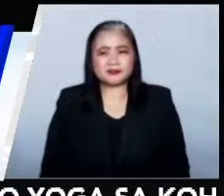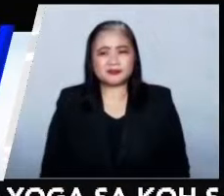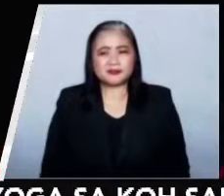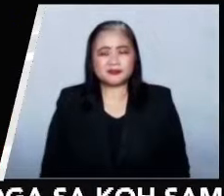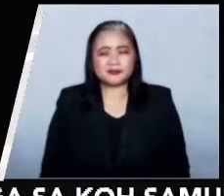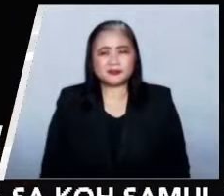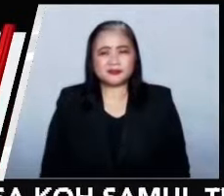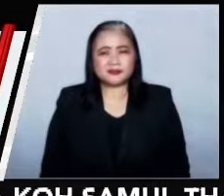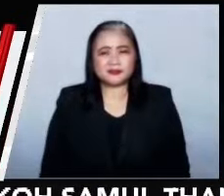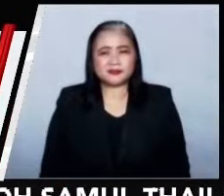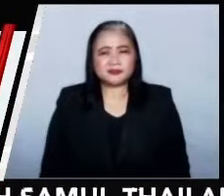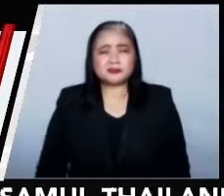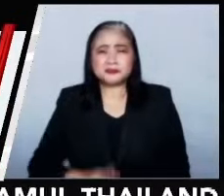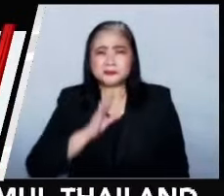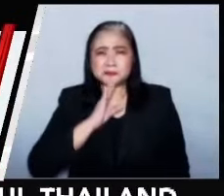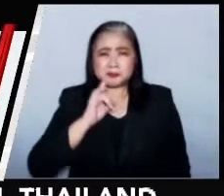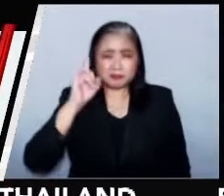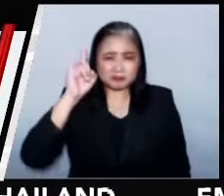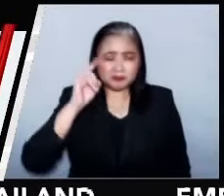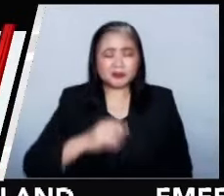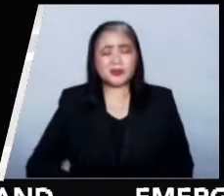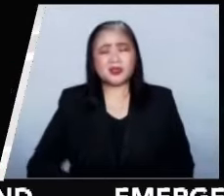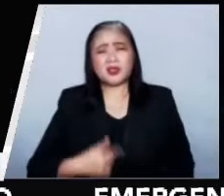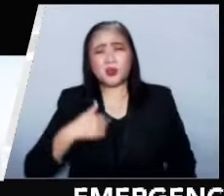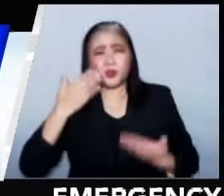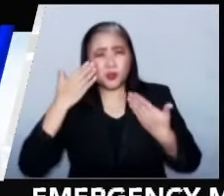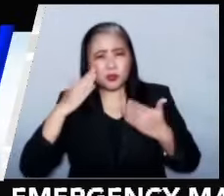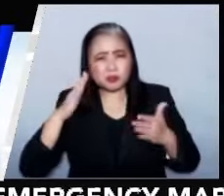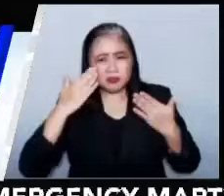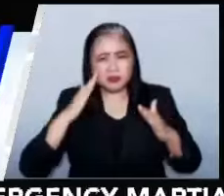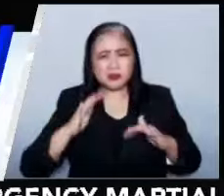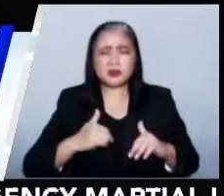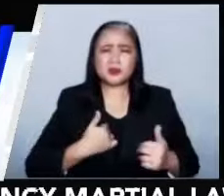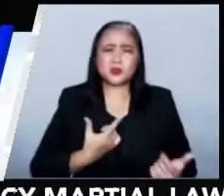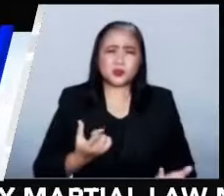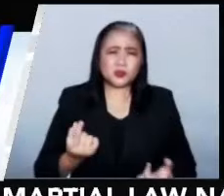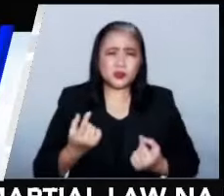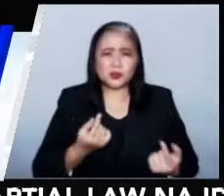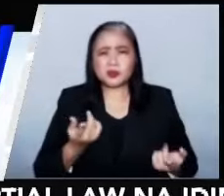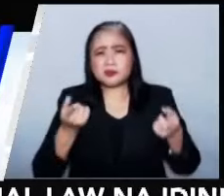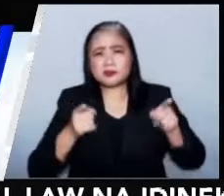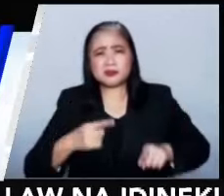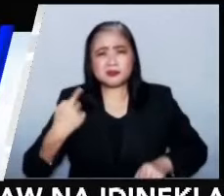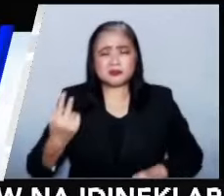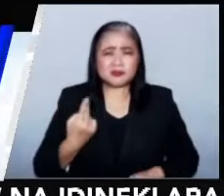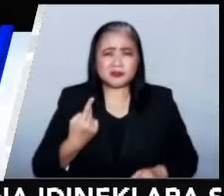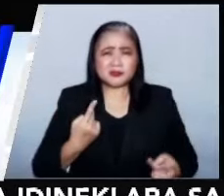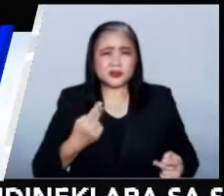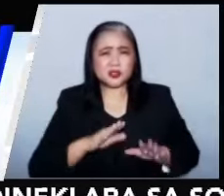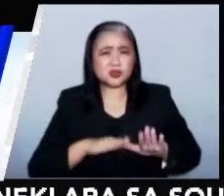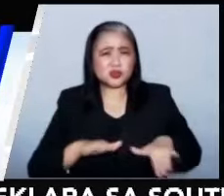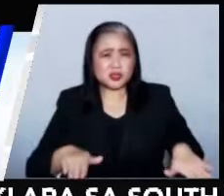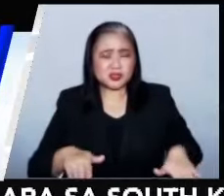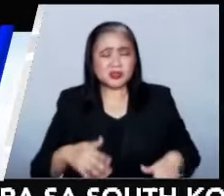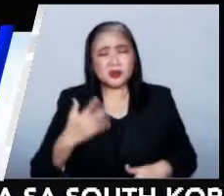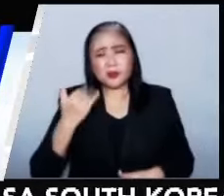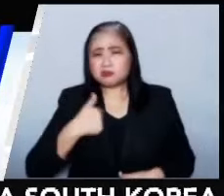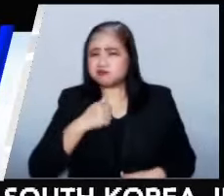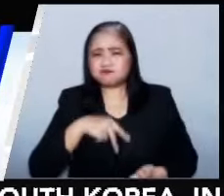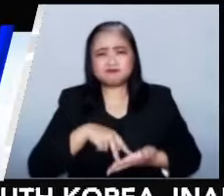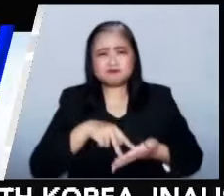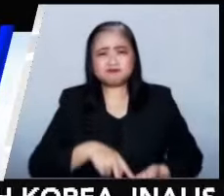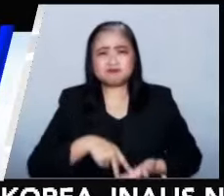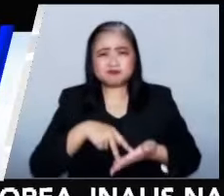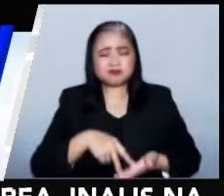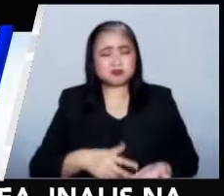Hindi ko po alam kung ano po yung magiging mangyayari po talaga sa amin ng anak ko since wala po akong trabaho. And sa kanya